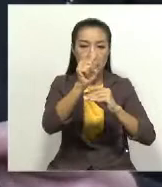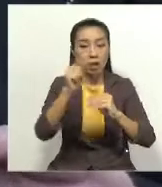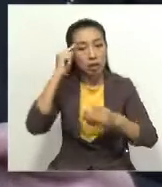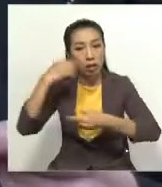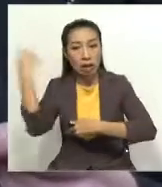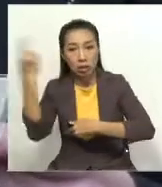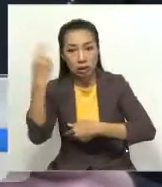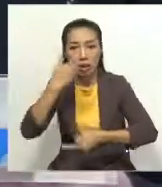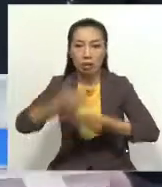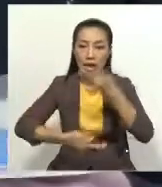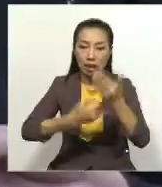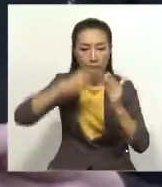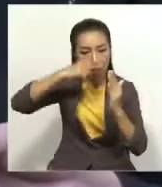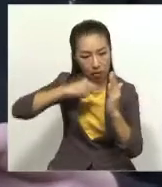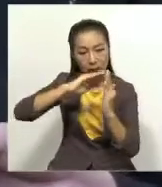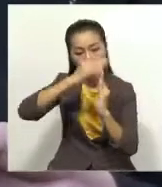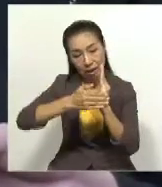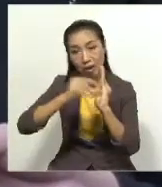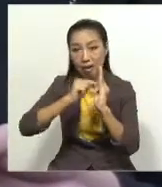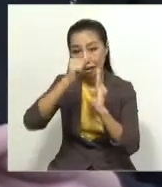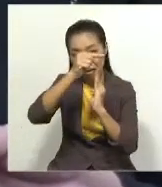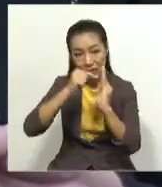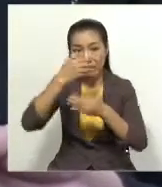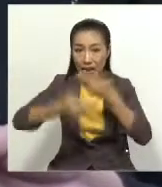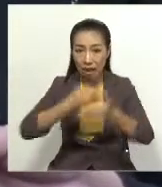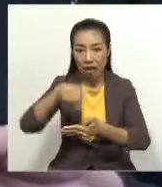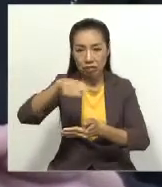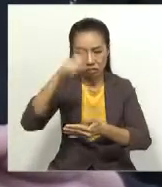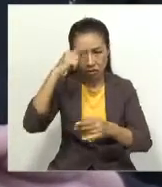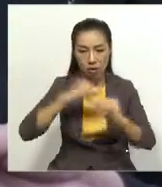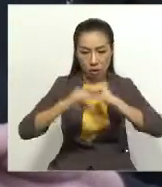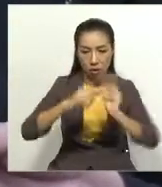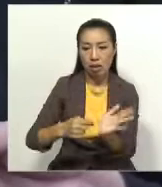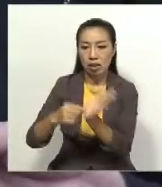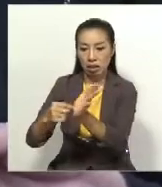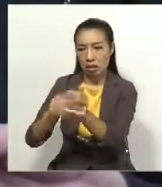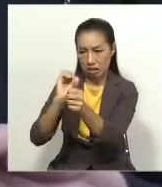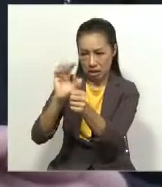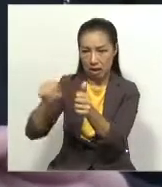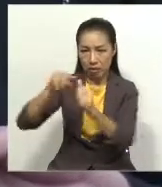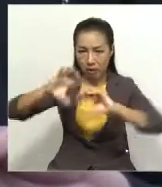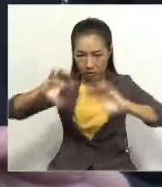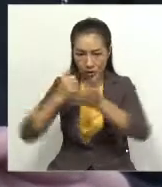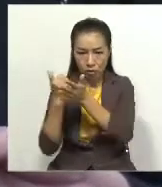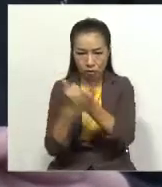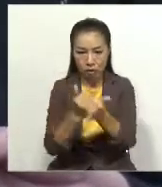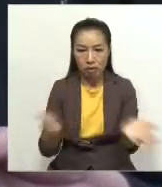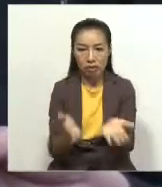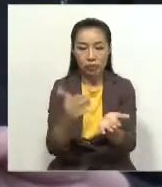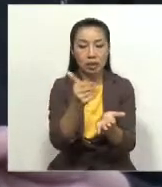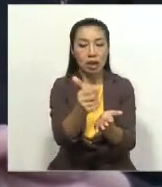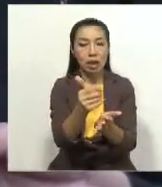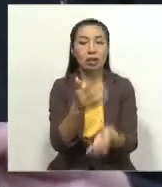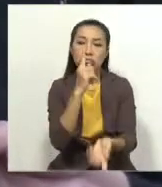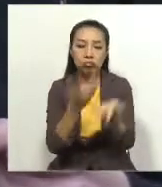แดนอันนี้เราก็จะมีเรียกว่ามีข้อเสนอแล้วก็มีโครงการที่รัฐบาลจะได้มาสนับสนุนหรือว่าส่งเส